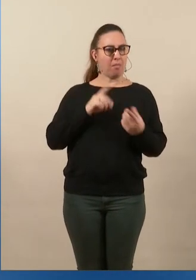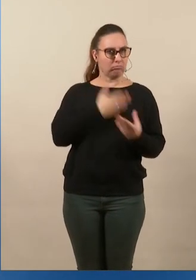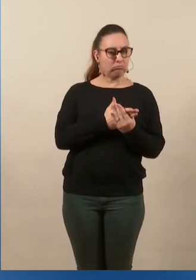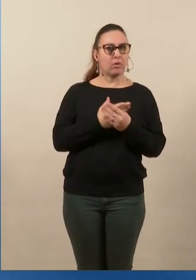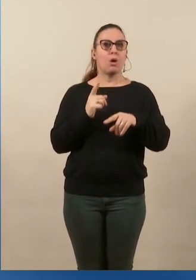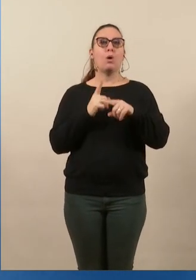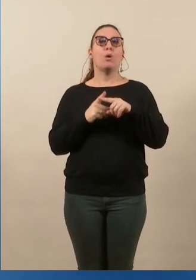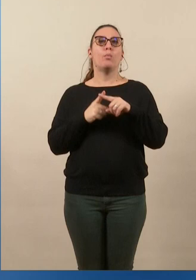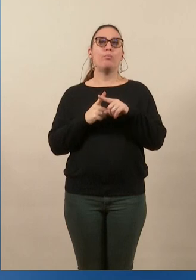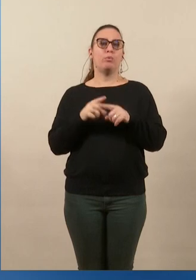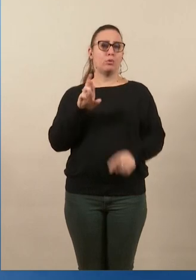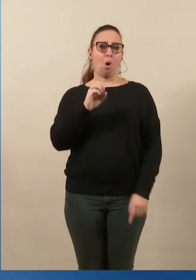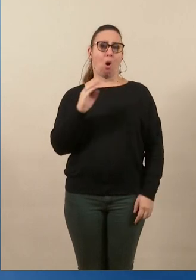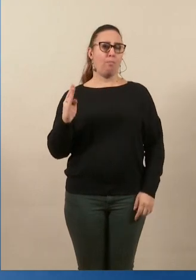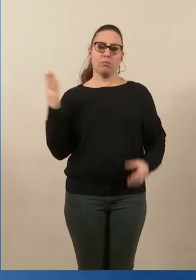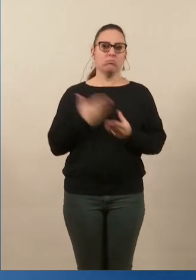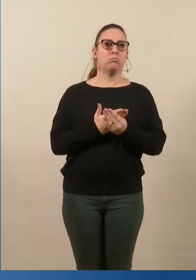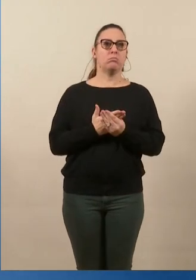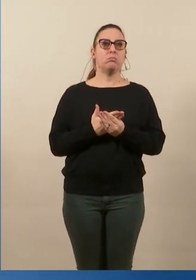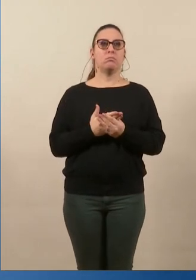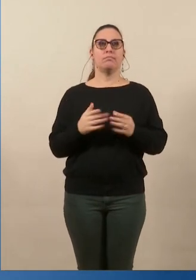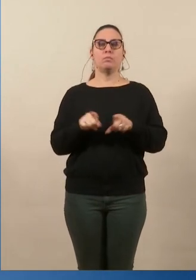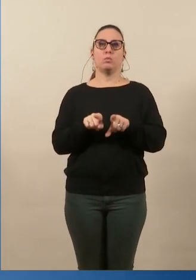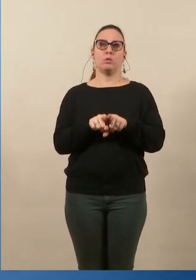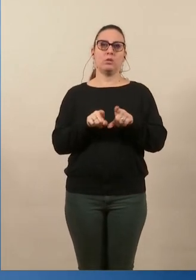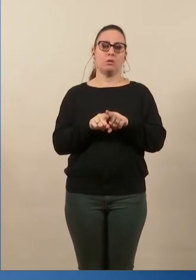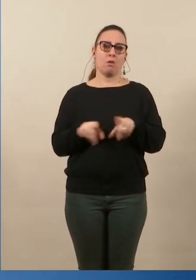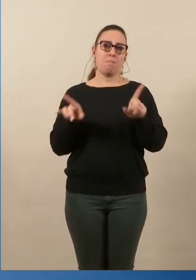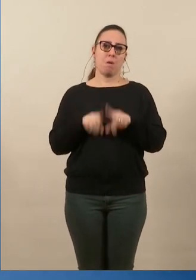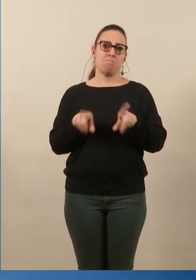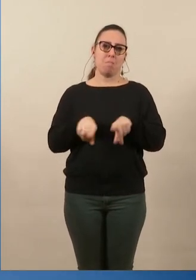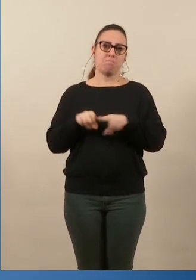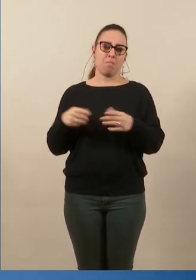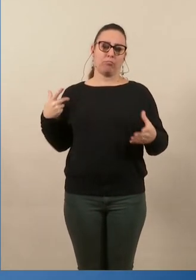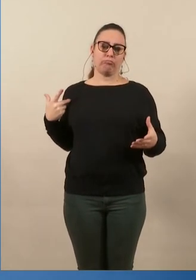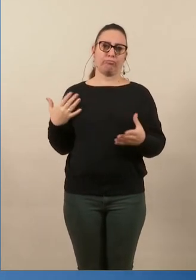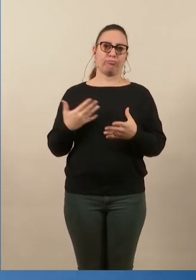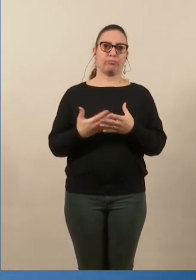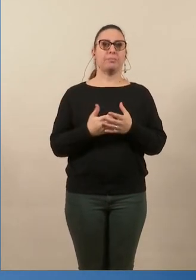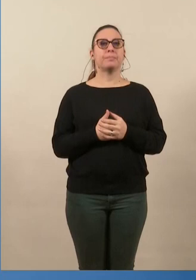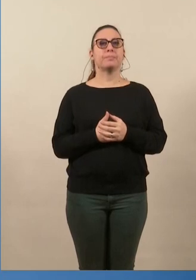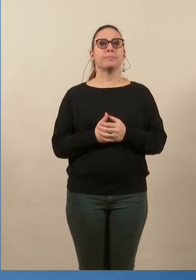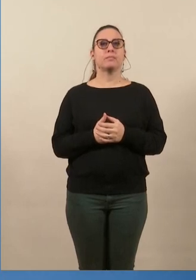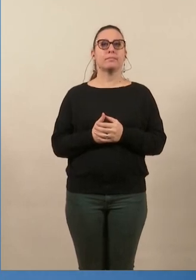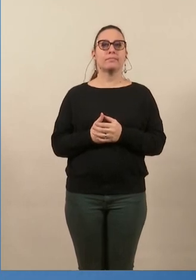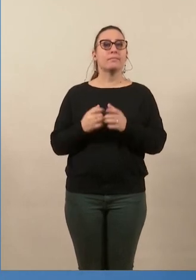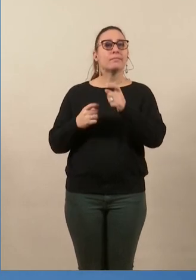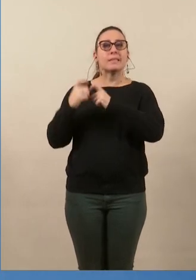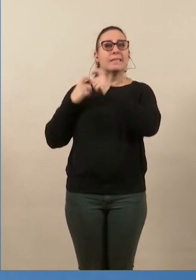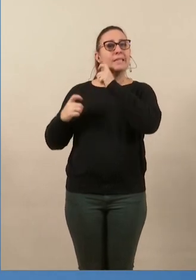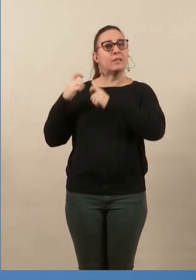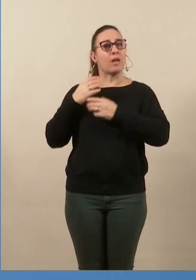rapport d'orientation budgétaire car nous sommes confront ici à la même histoire et l'histoire c'est celle d'un